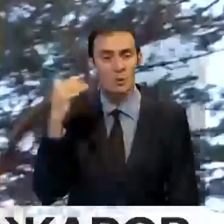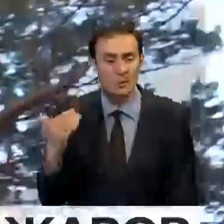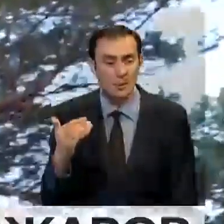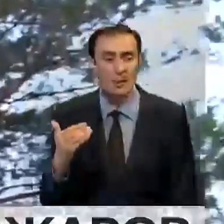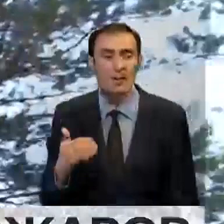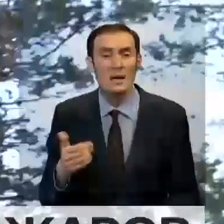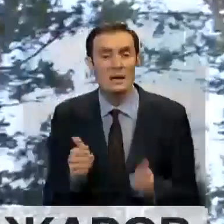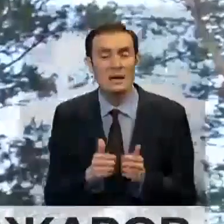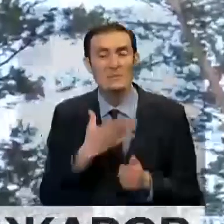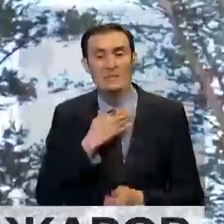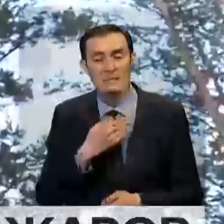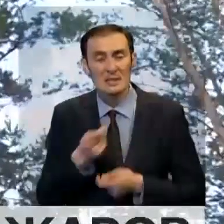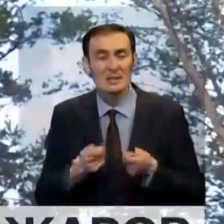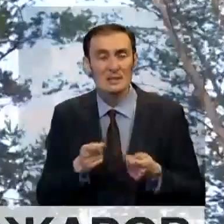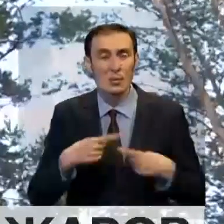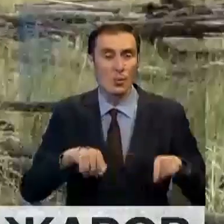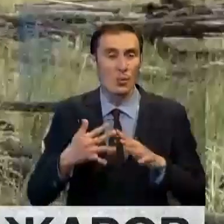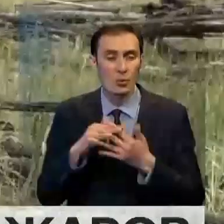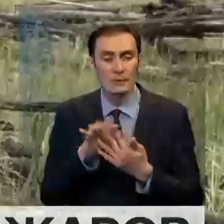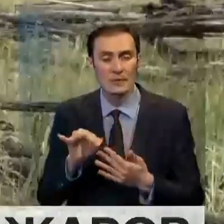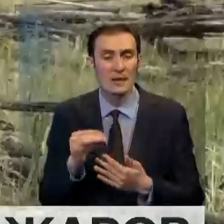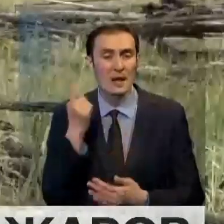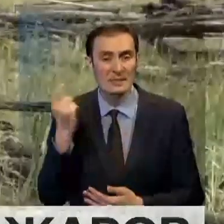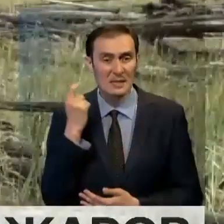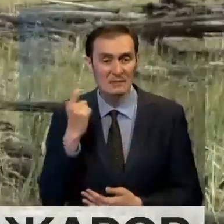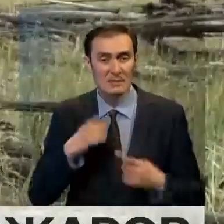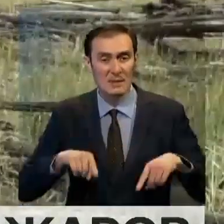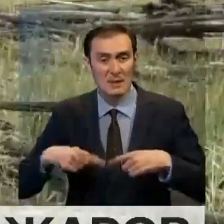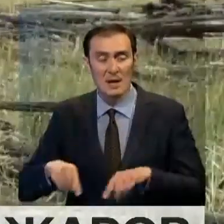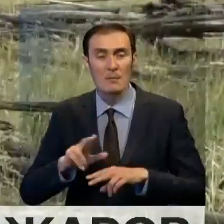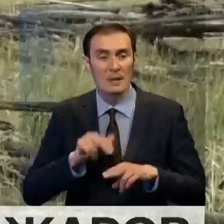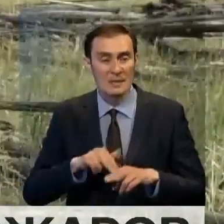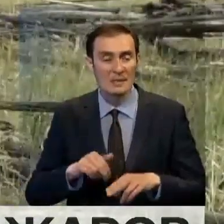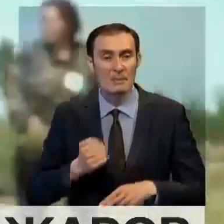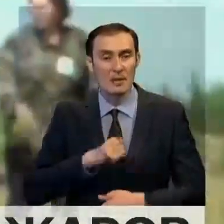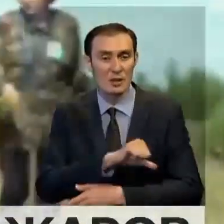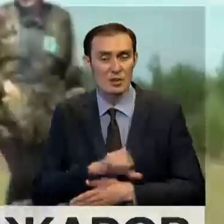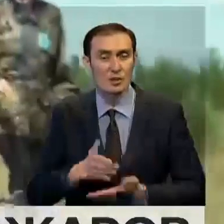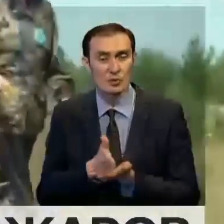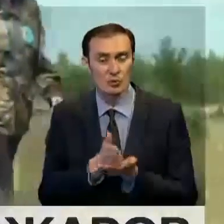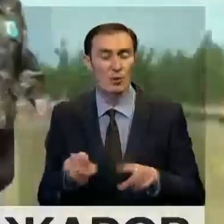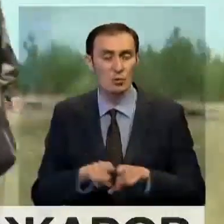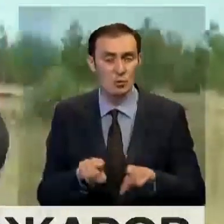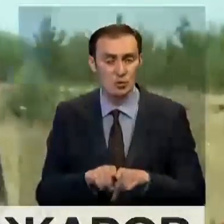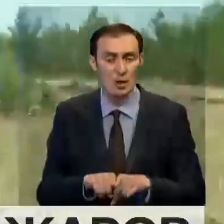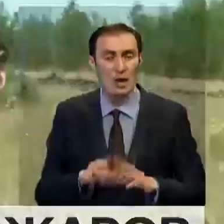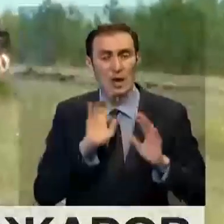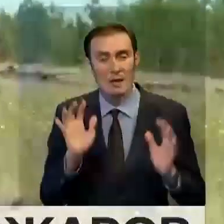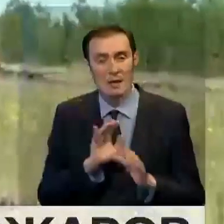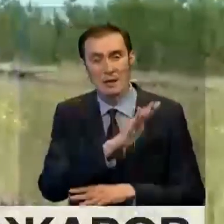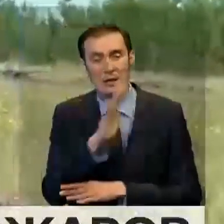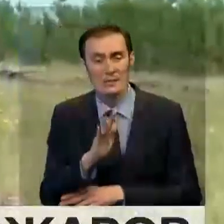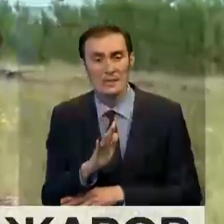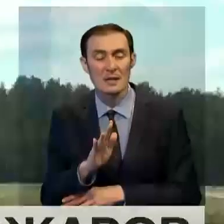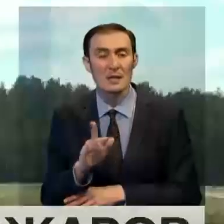семьи Орманы, акимами сельских округов и крестьянскими хозяйствами. Полиция и погранслужба тоже подключились к охране леса и борьбе